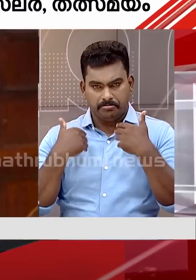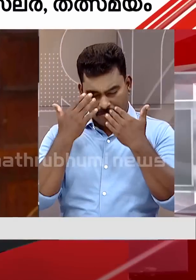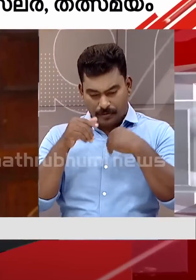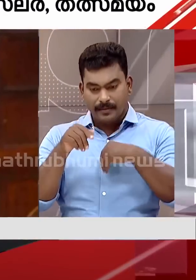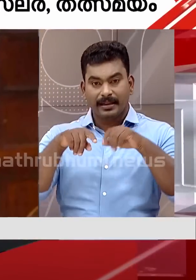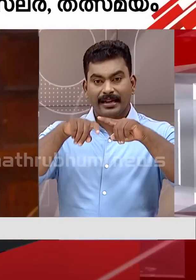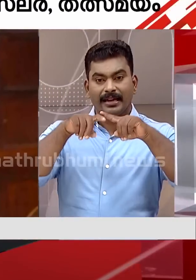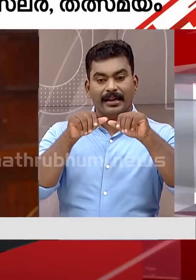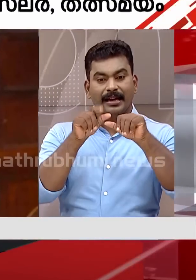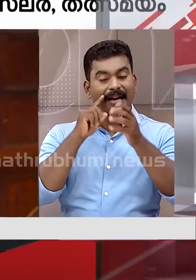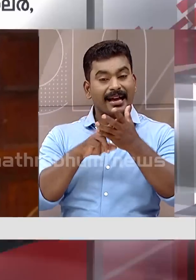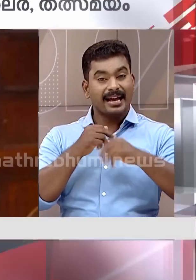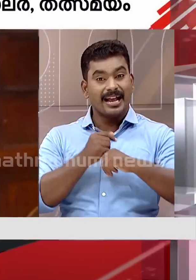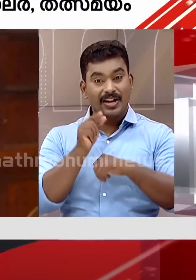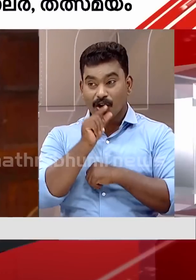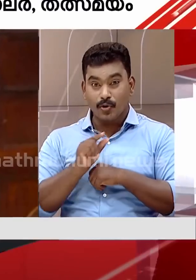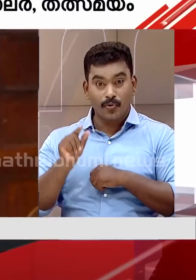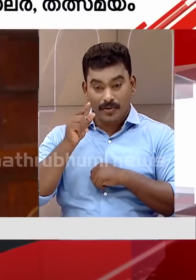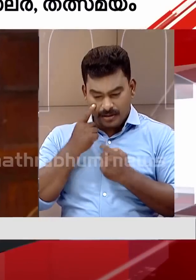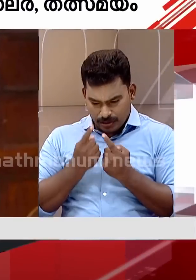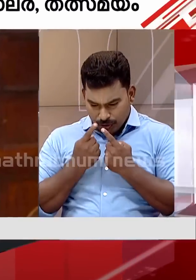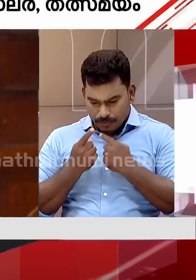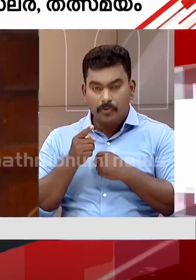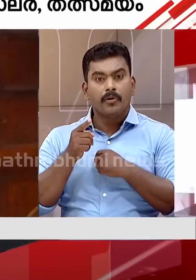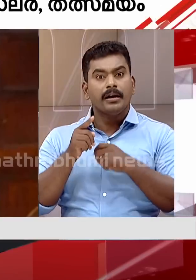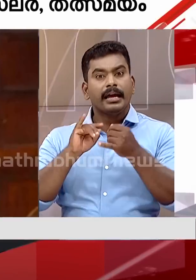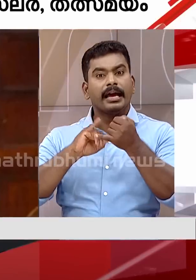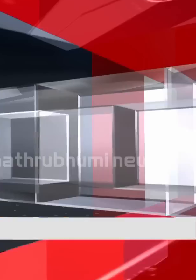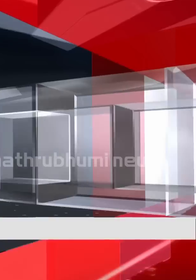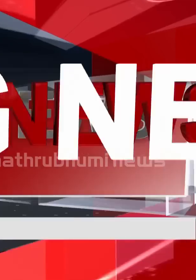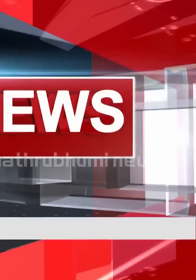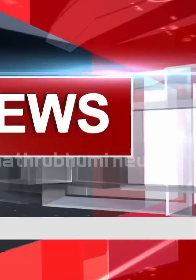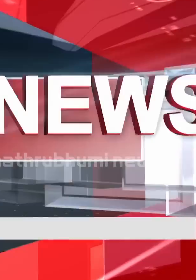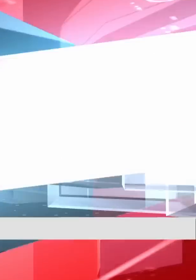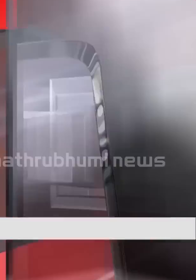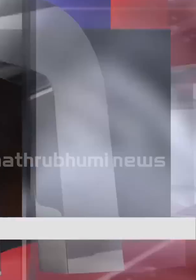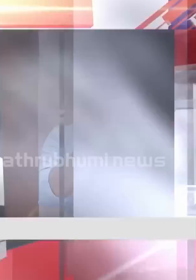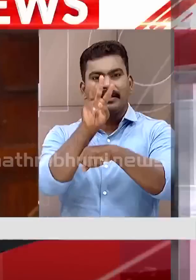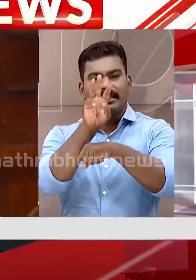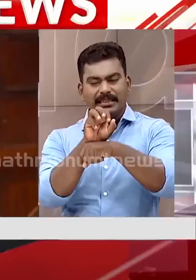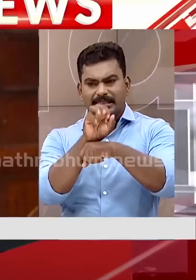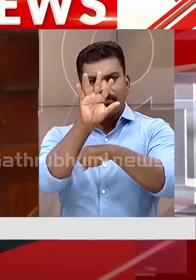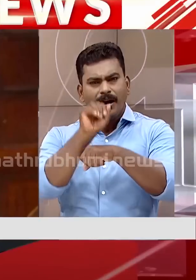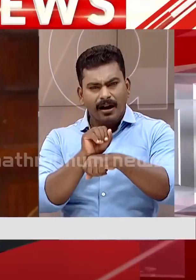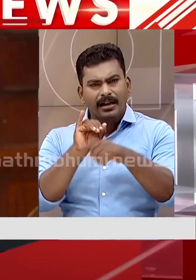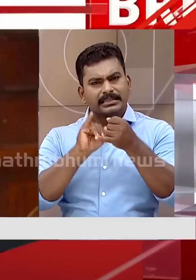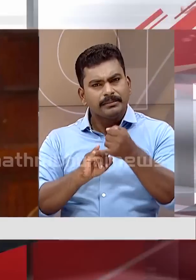വെബ്സൈറ്റിൽ പോയാൽ അവർക്ക് സെമസ്റ്റർ കോഴ്സുകളാണ് ഉള്ളത്. പക്ഷേ ഇദ്ദേഹം കാണിച്ചിരിക്കുന്ന